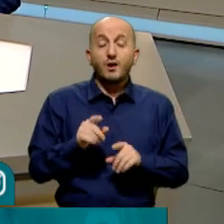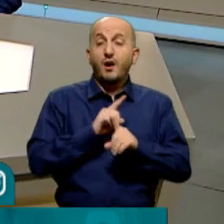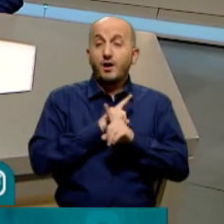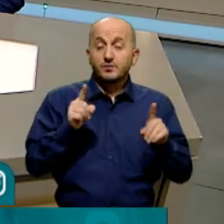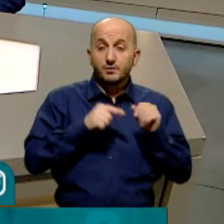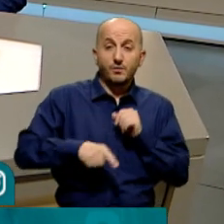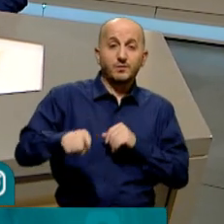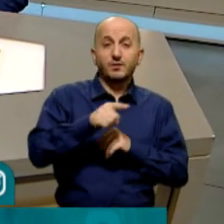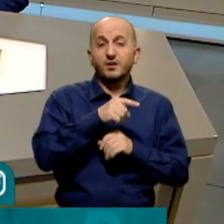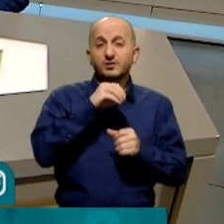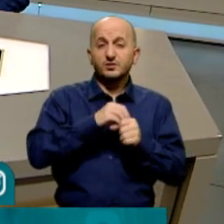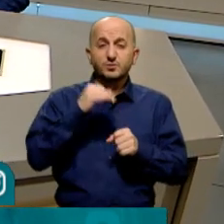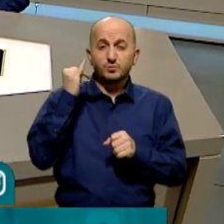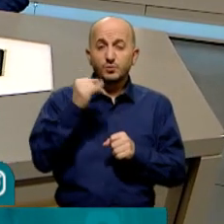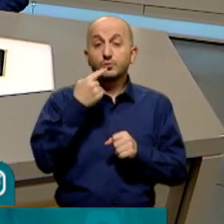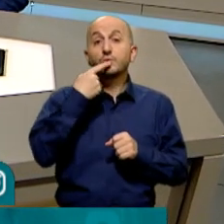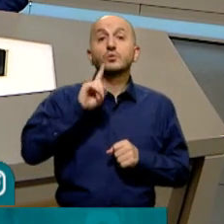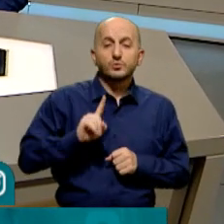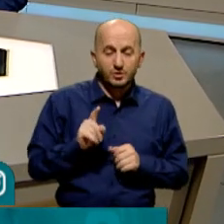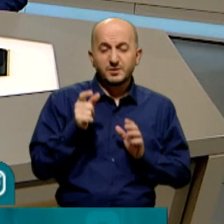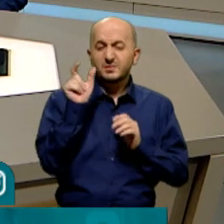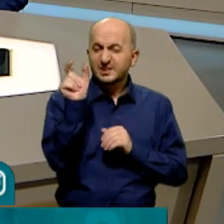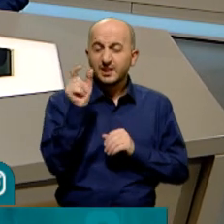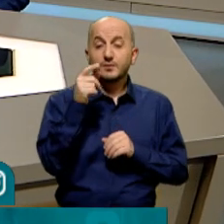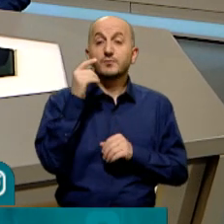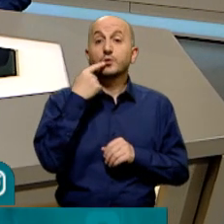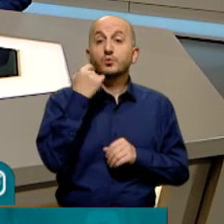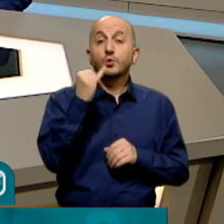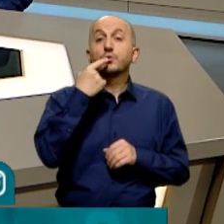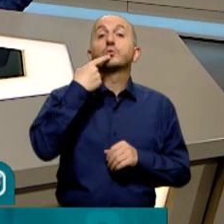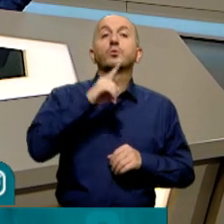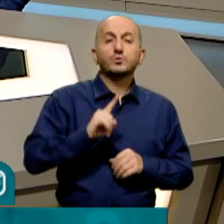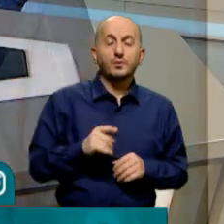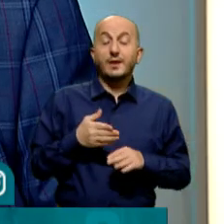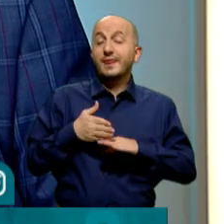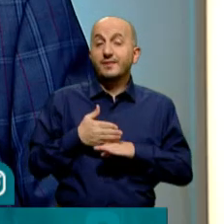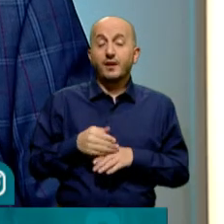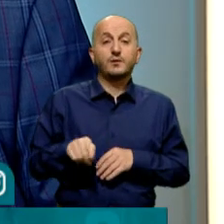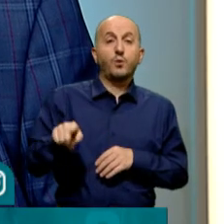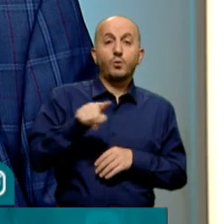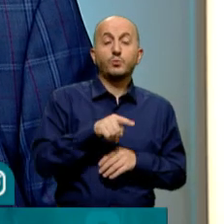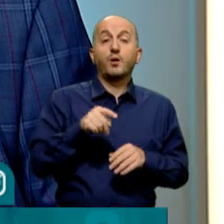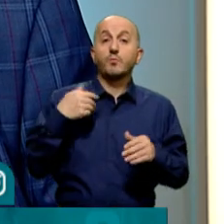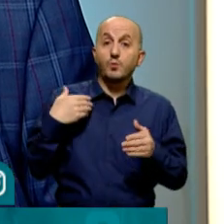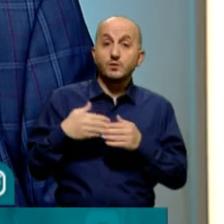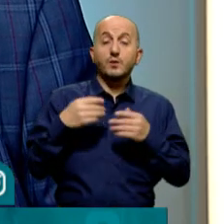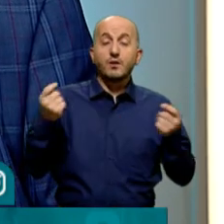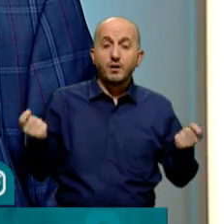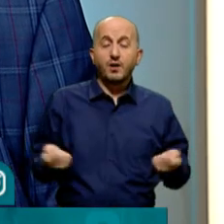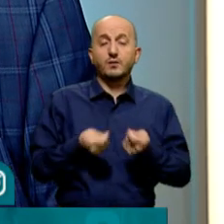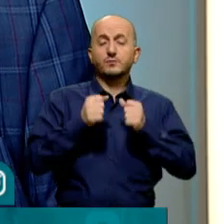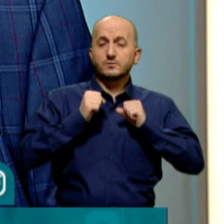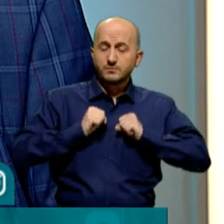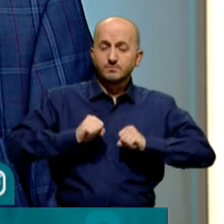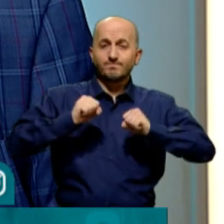onların aleyhinde bir kelime konuşamaz. Bir kelime konuşamaz diye. Çünkü onlar bu kadar gayret, bu kadar